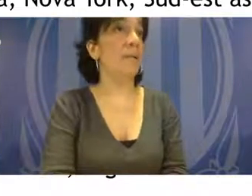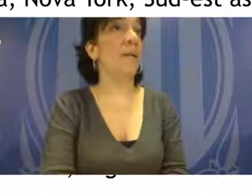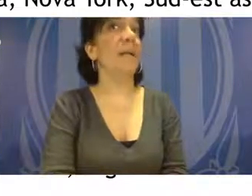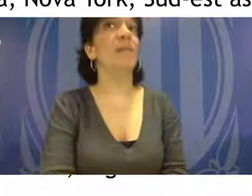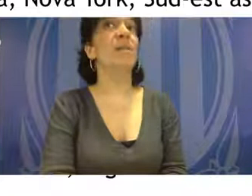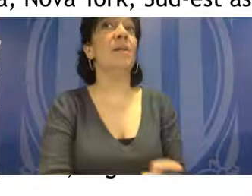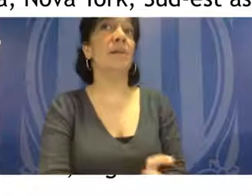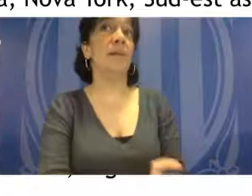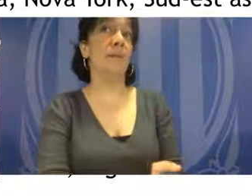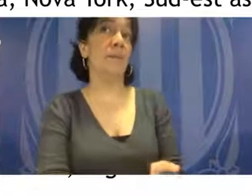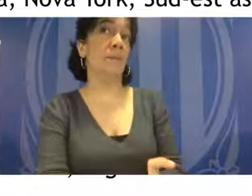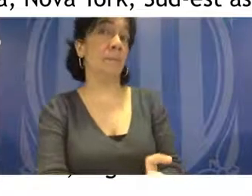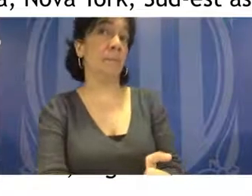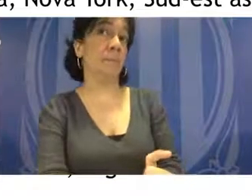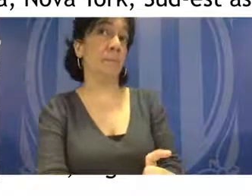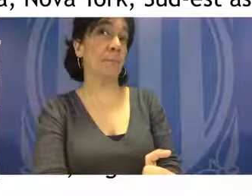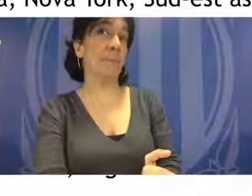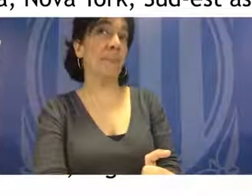Roca Village